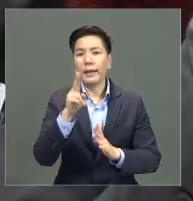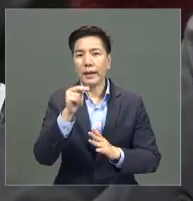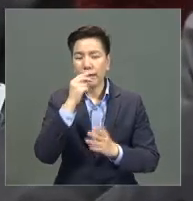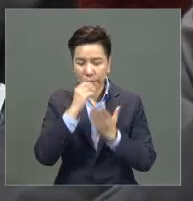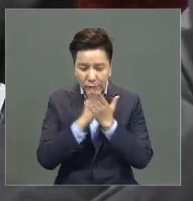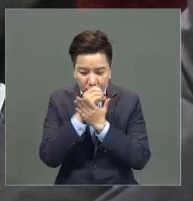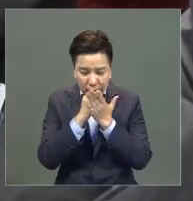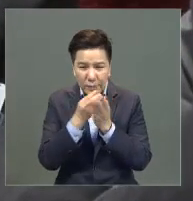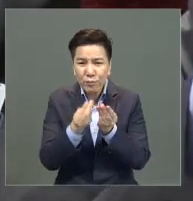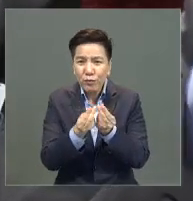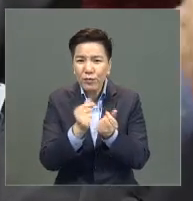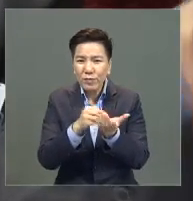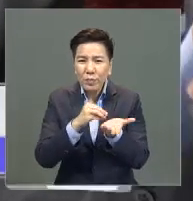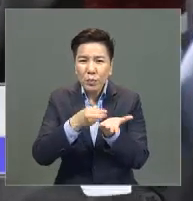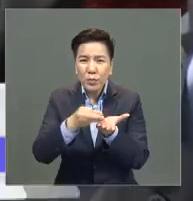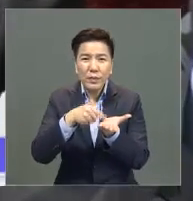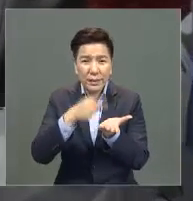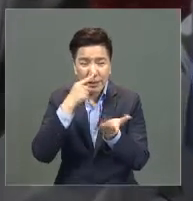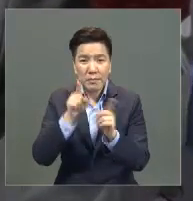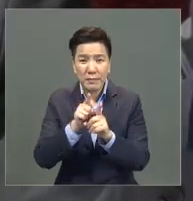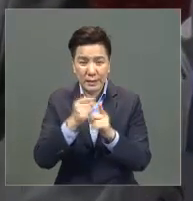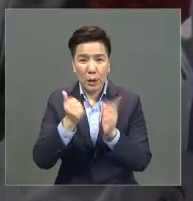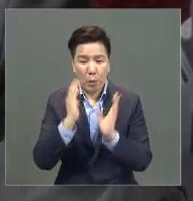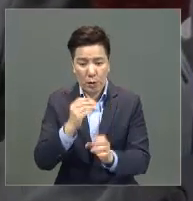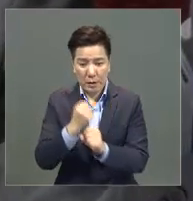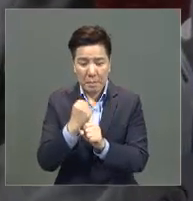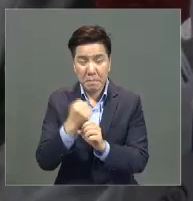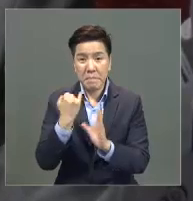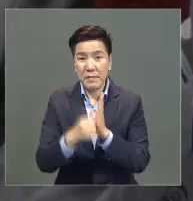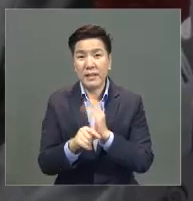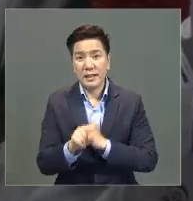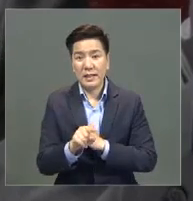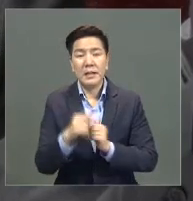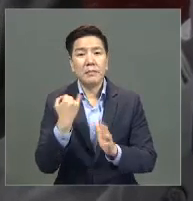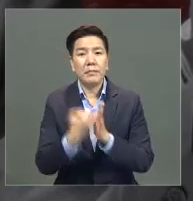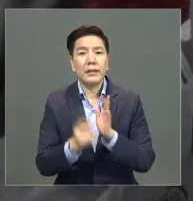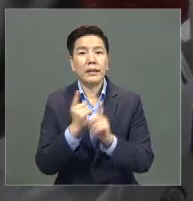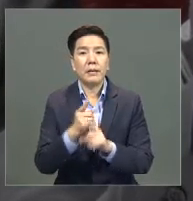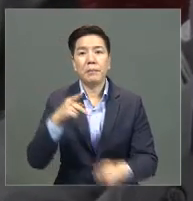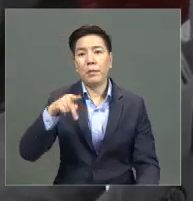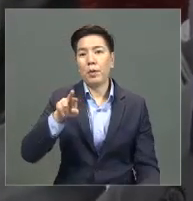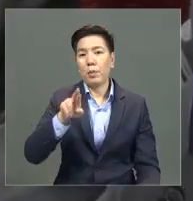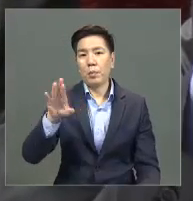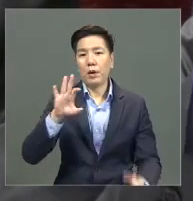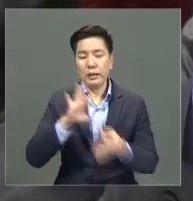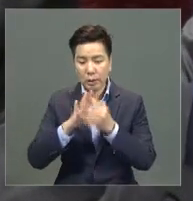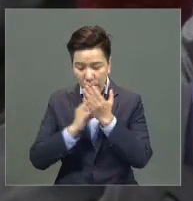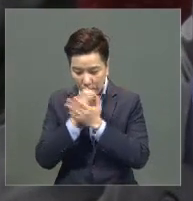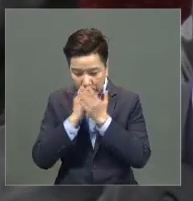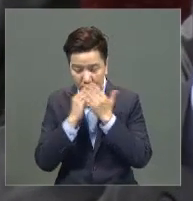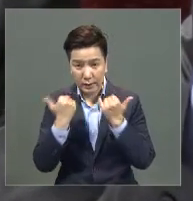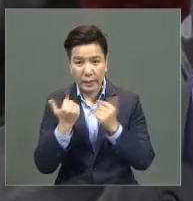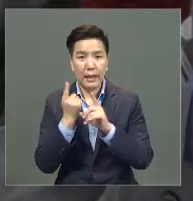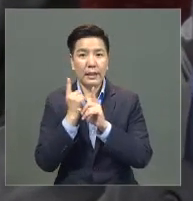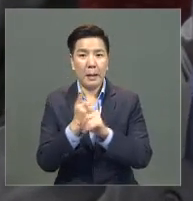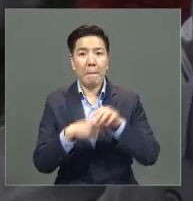ภท2ถือว่าการกระทำผู้ต้องหาส่วนนี้เป็นความผิดตามพ.ร.บ.ยาเสพติดให้โทษต